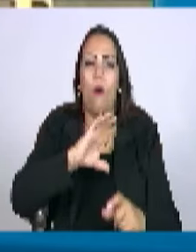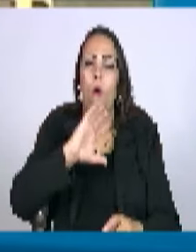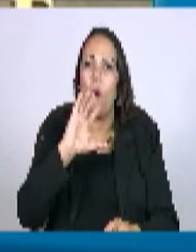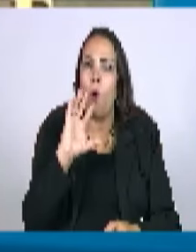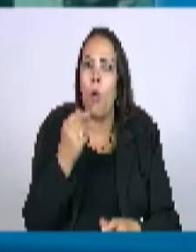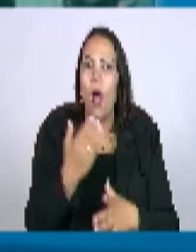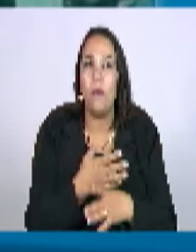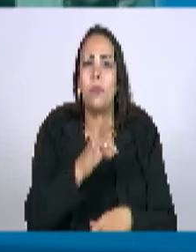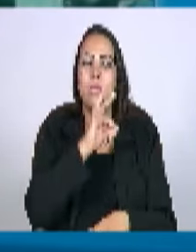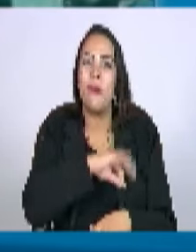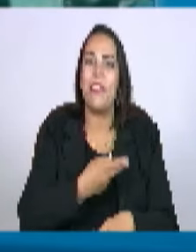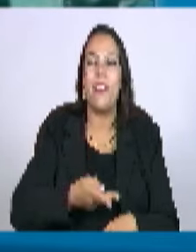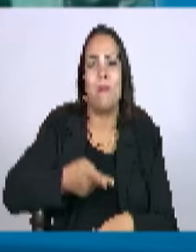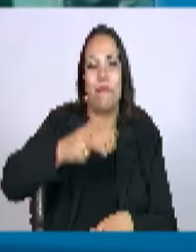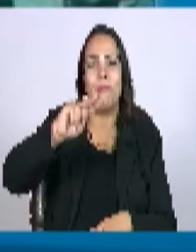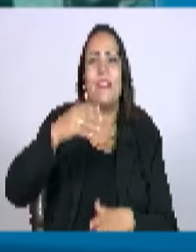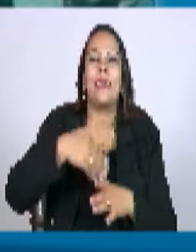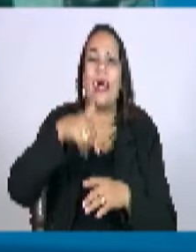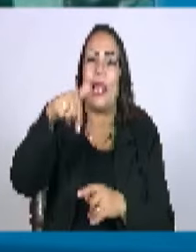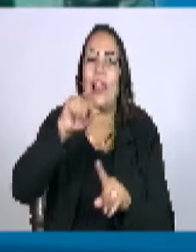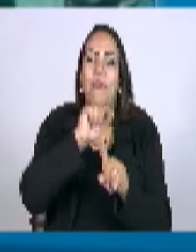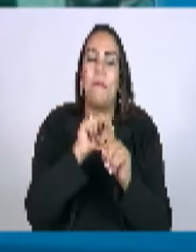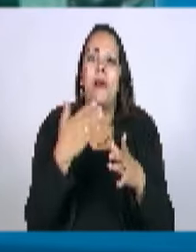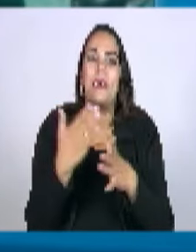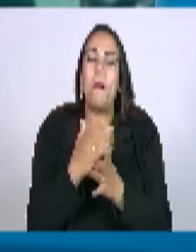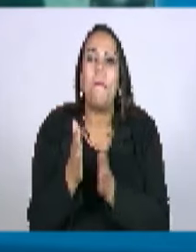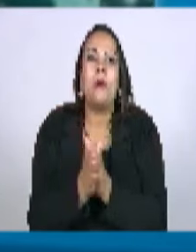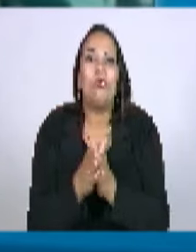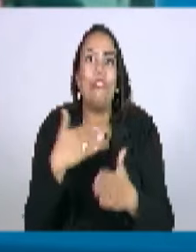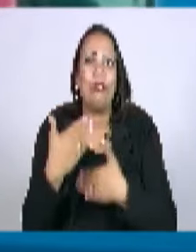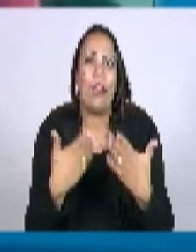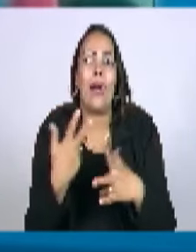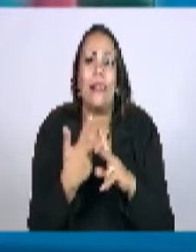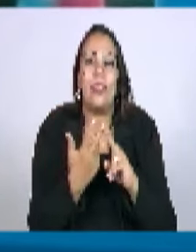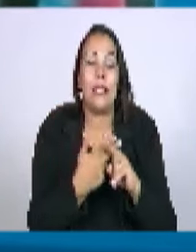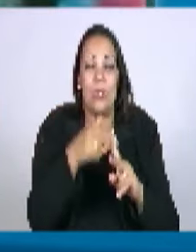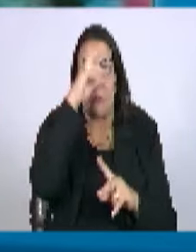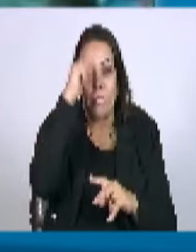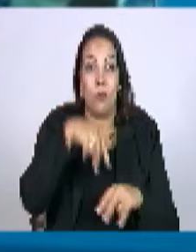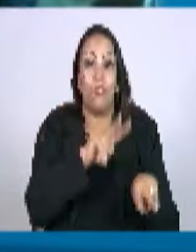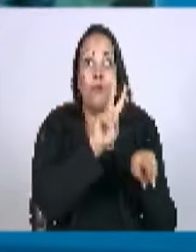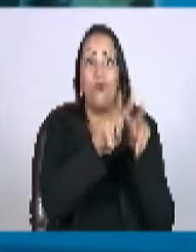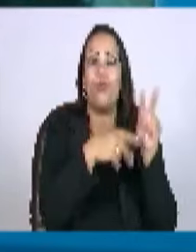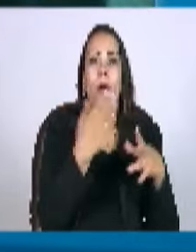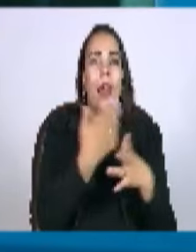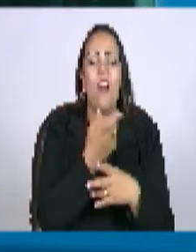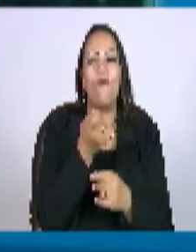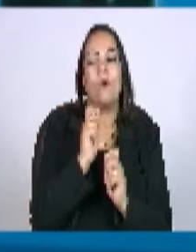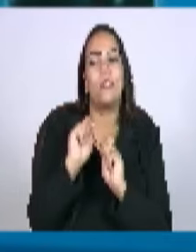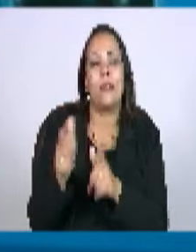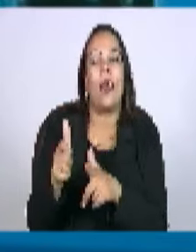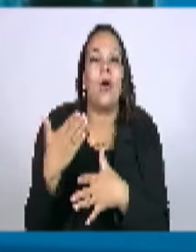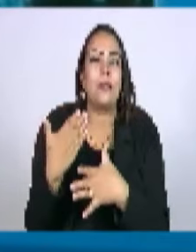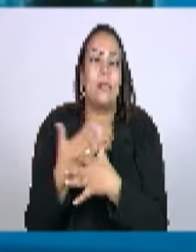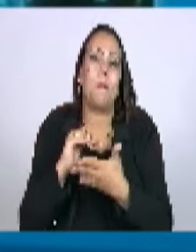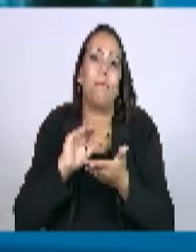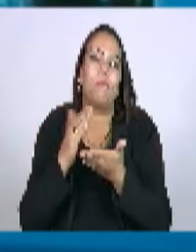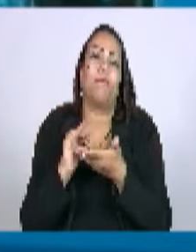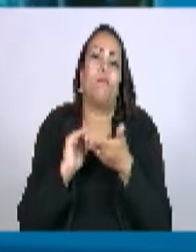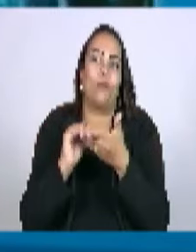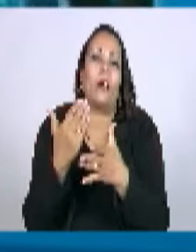ان هي ان هو يعني يشجع الناس ان هي بدل ما تشتري ان هي تروح تحط فلوسها في البنوك عشان